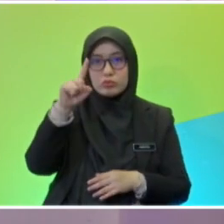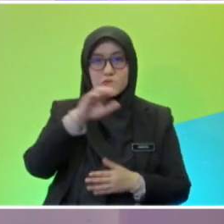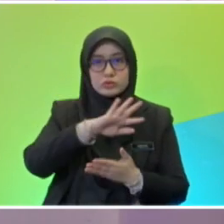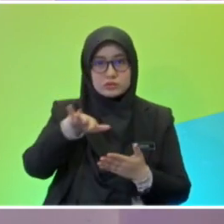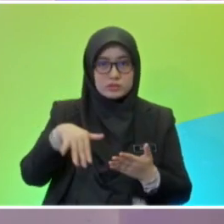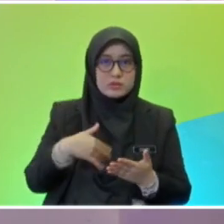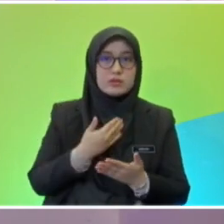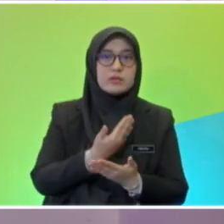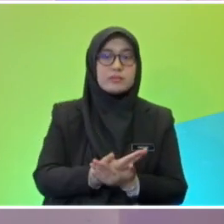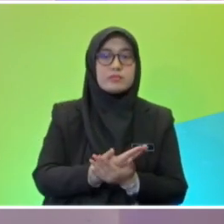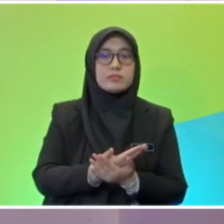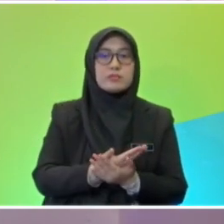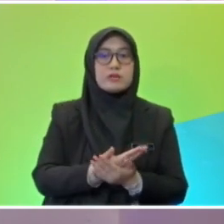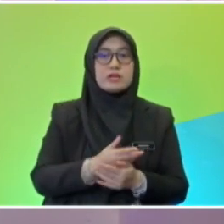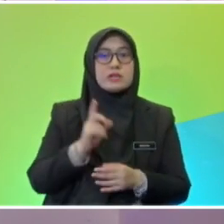dan mempertahankan